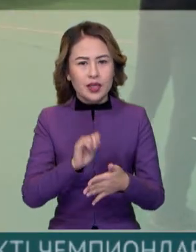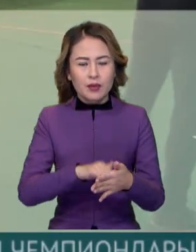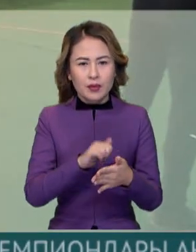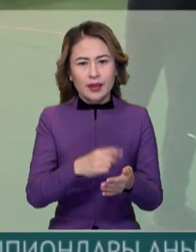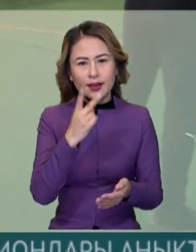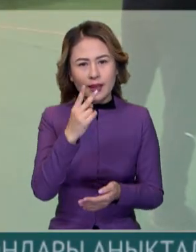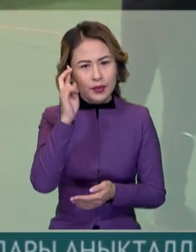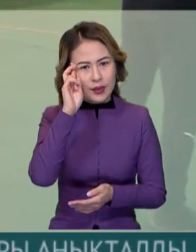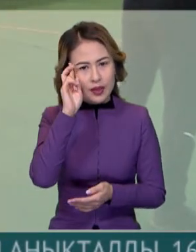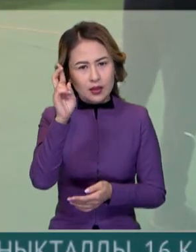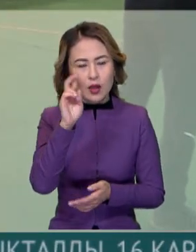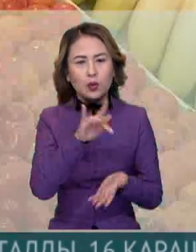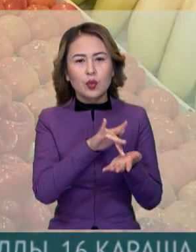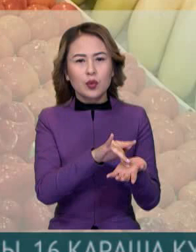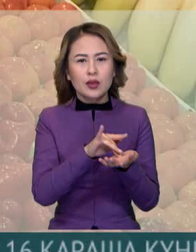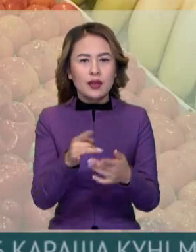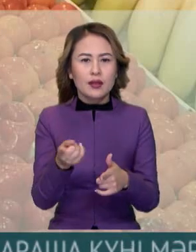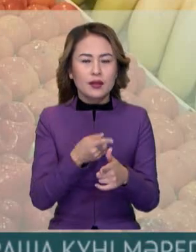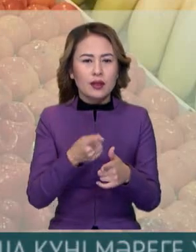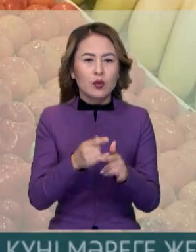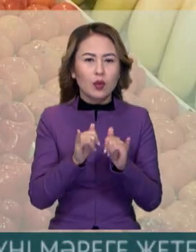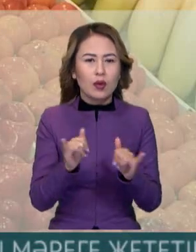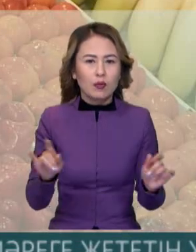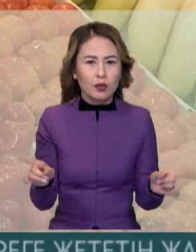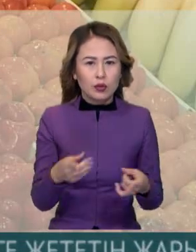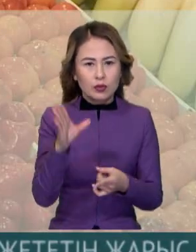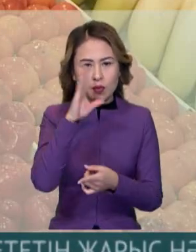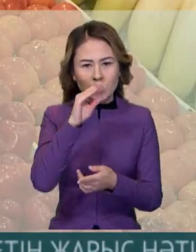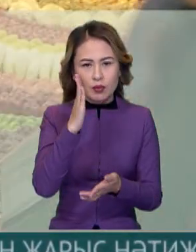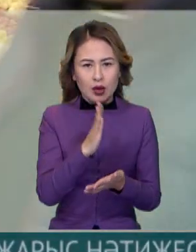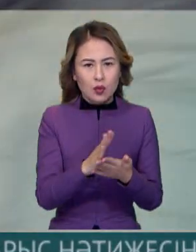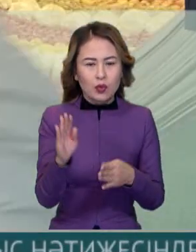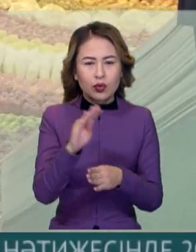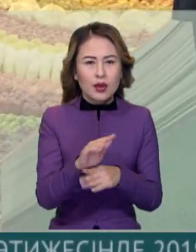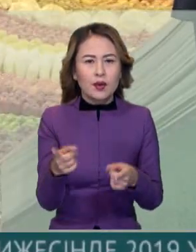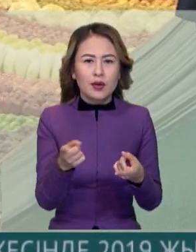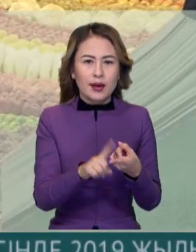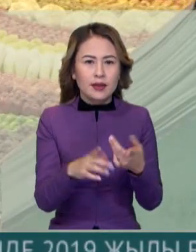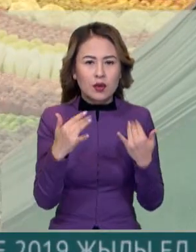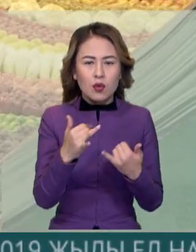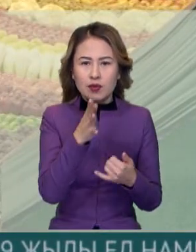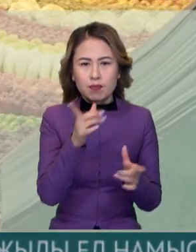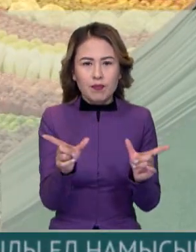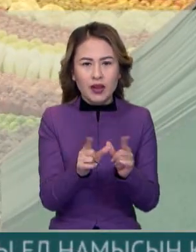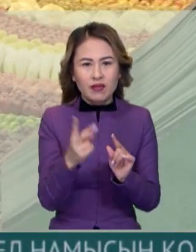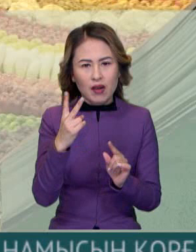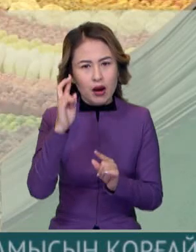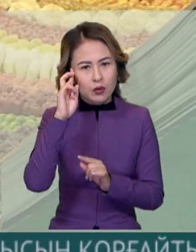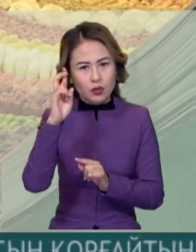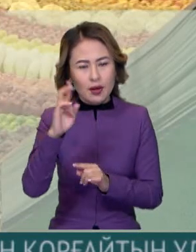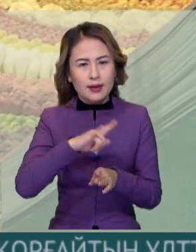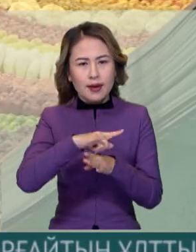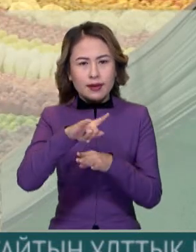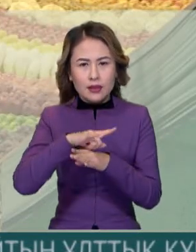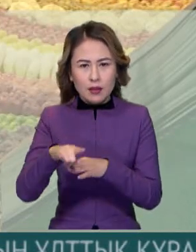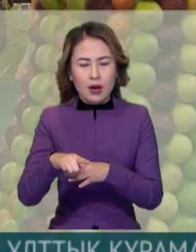жатыр. Себебі екі мемлекетте де туризм саласын дамытуға барлық мүмкіндік бар. Осыған қазір қос ел арасында әуе